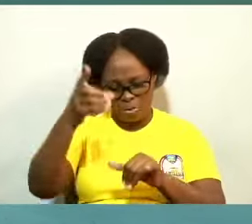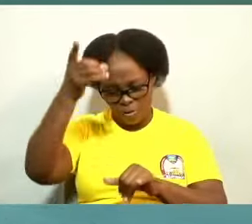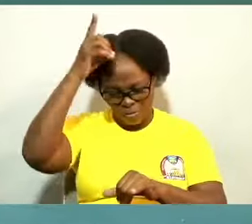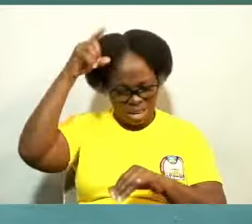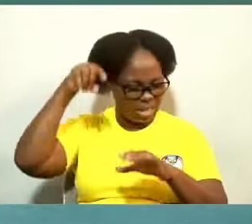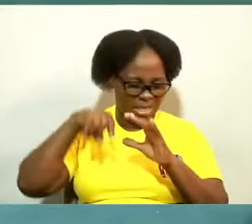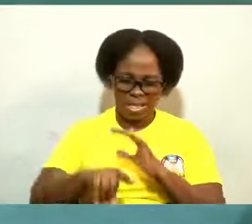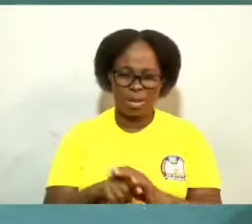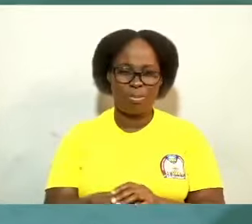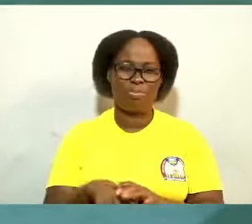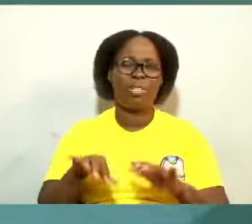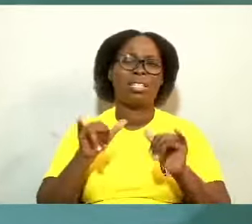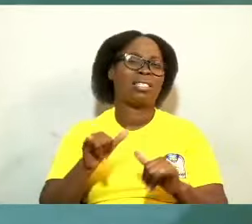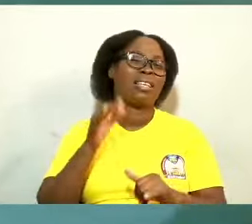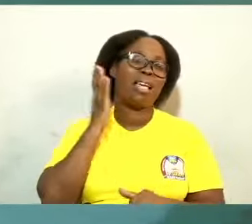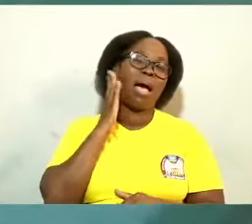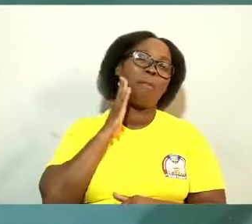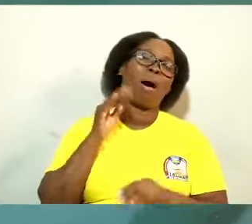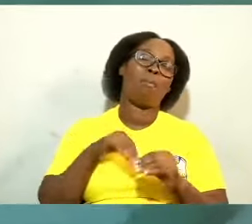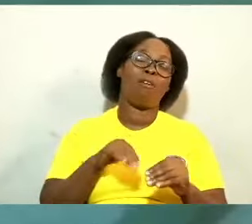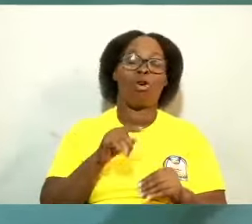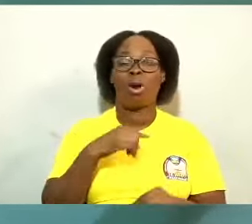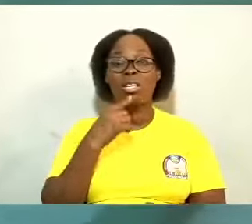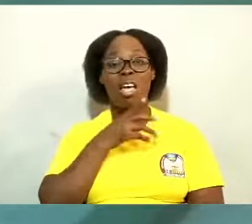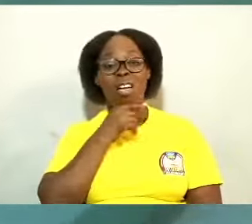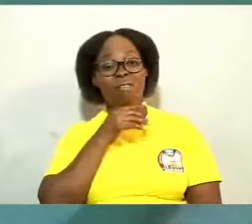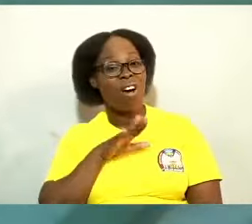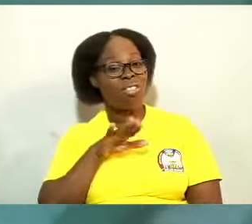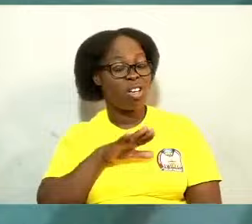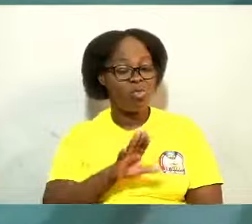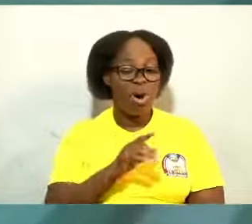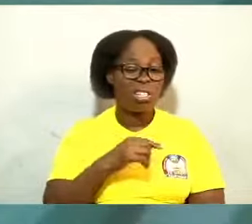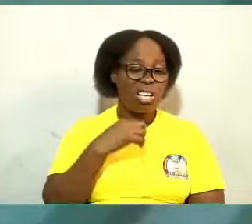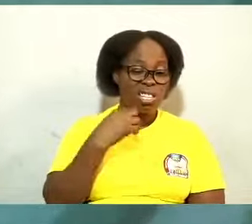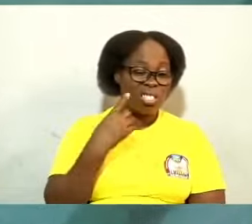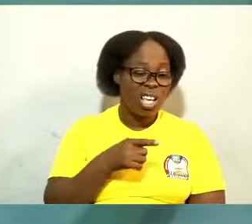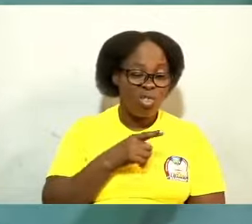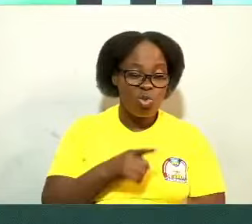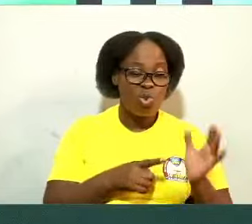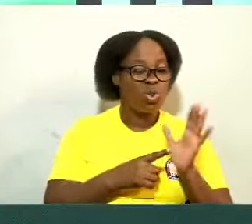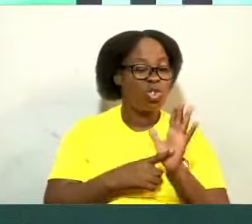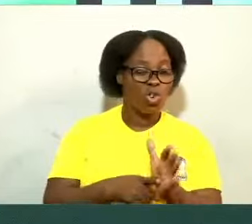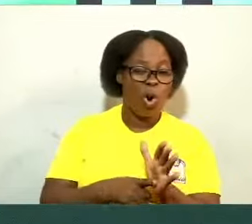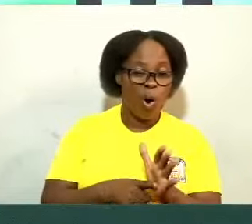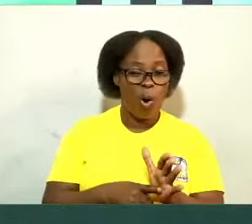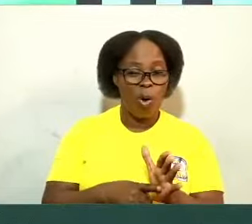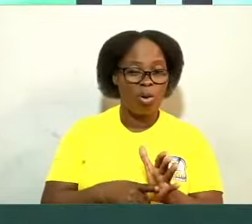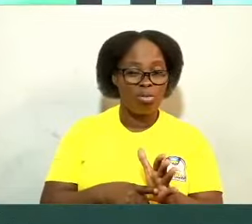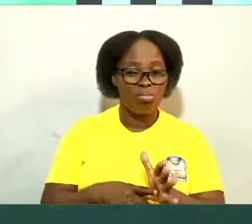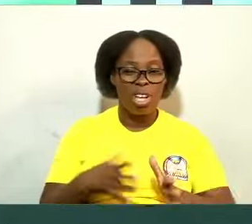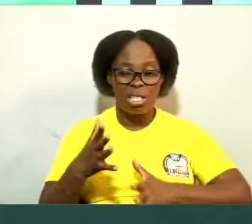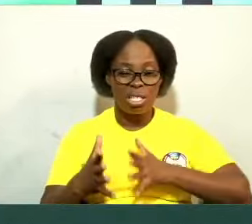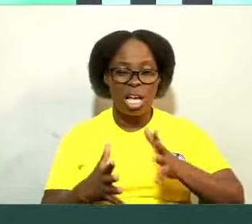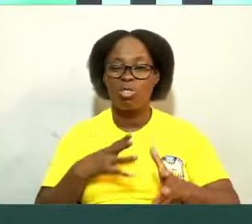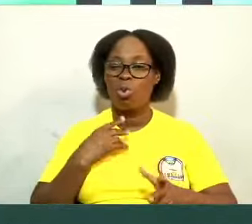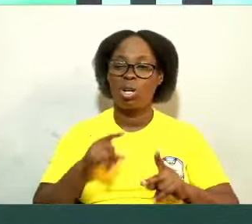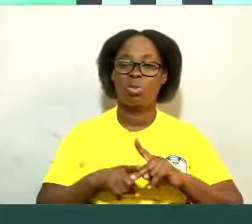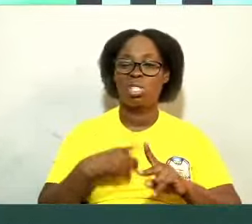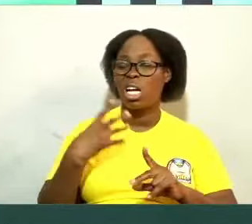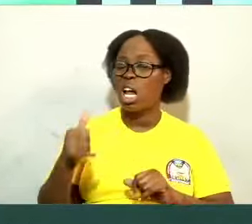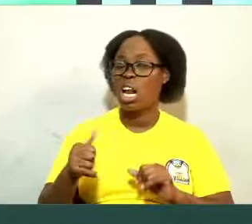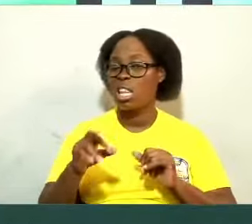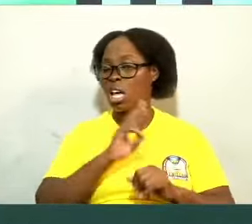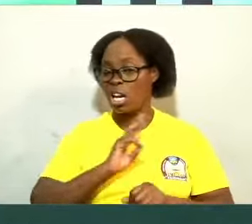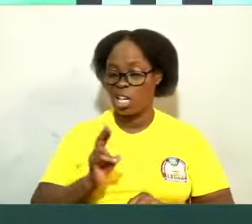Nikakaa huko. Mama akanifuata akasema, baba amesema umeonyesha dalili za kuhama dini, amekuleta huko kama adhabu. Nikasema